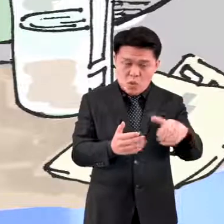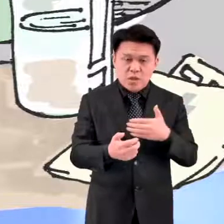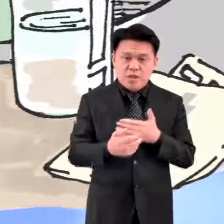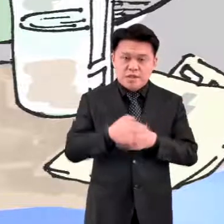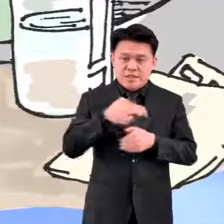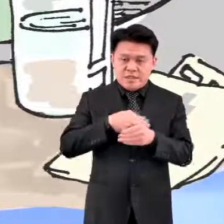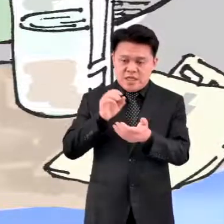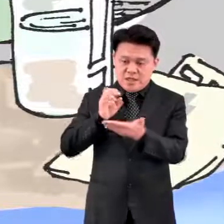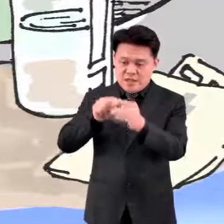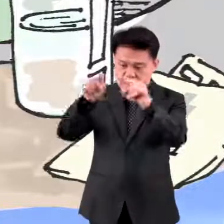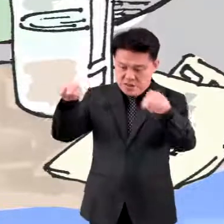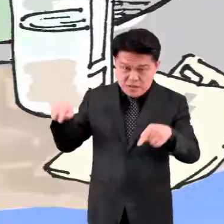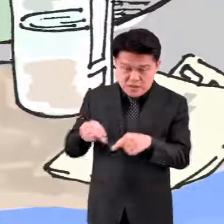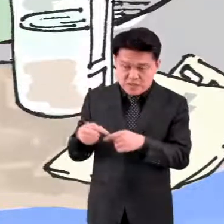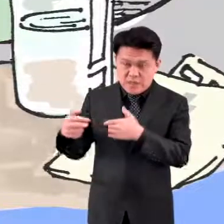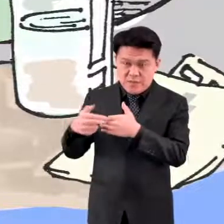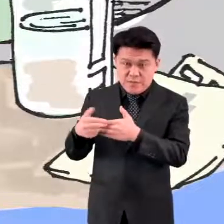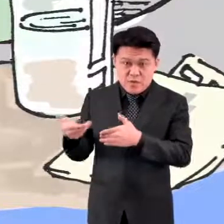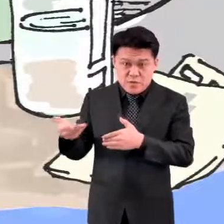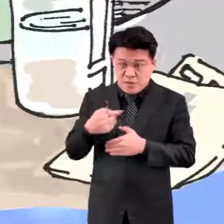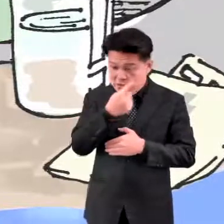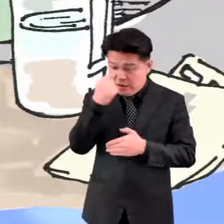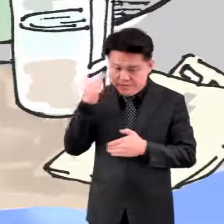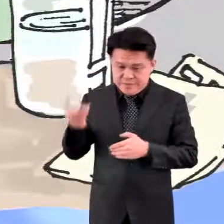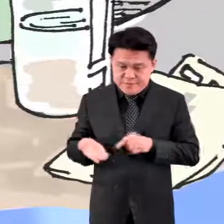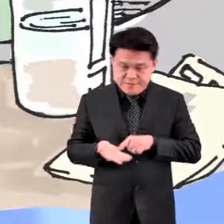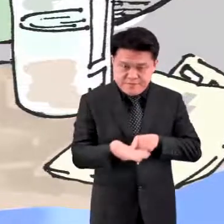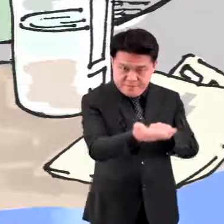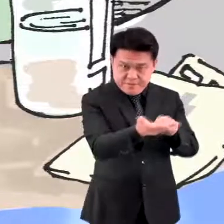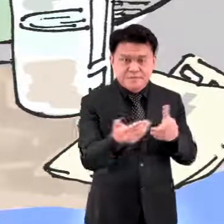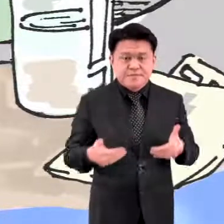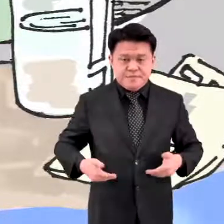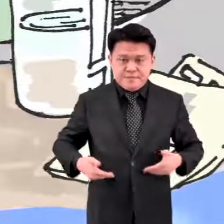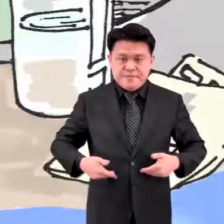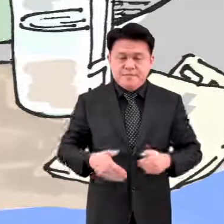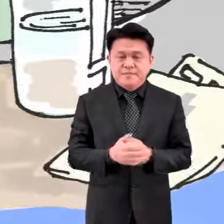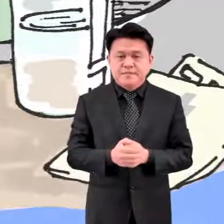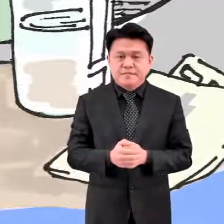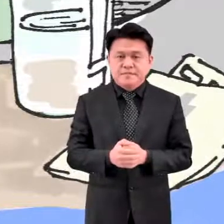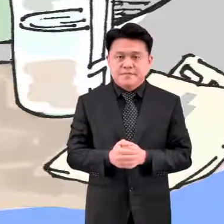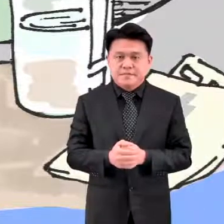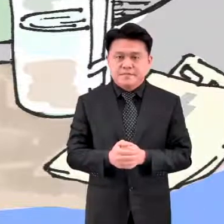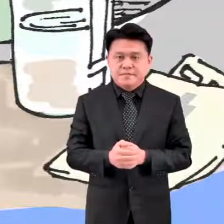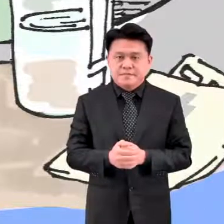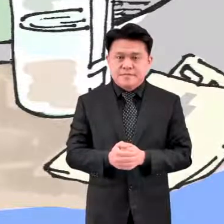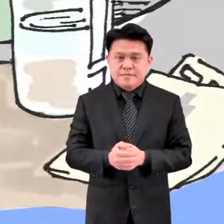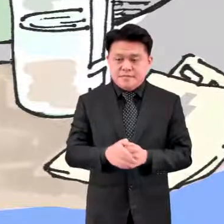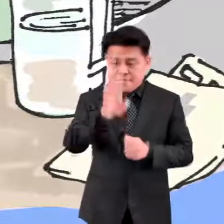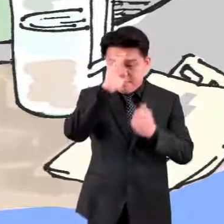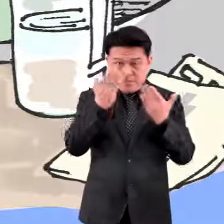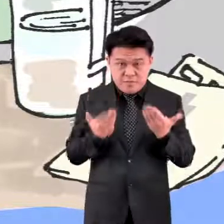일하는 곳에 의사의 진단서나 병원에서 발급하는 증명서를 꼭 내야 합니다.